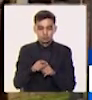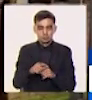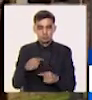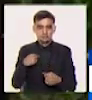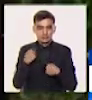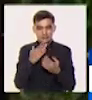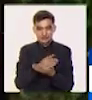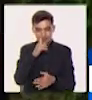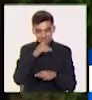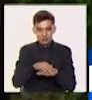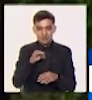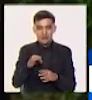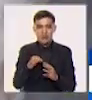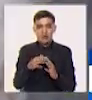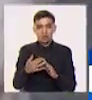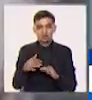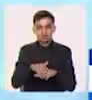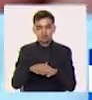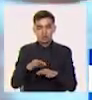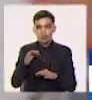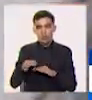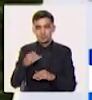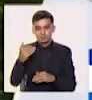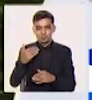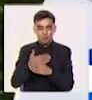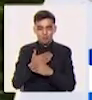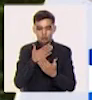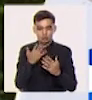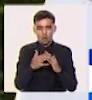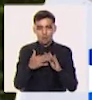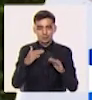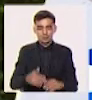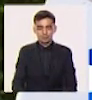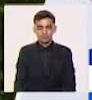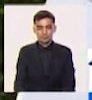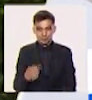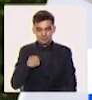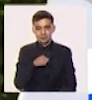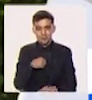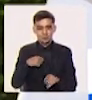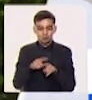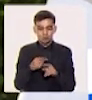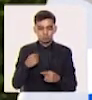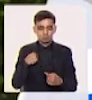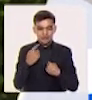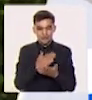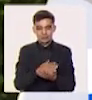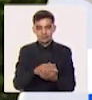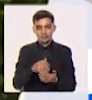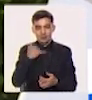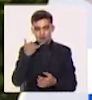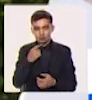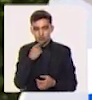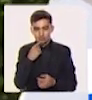әкім аудан мен облыс тарапынан қолдау болмай тұрғанын ашық айтты. Ол өзімде басынан өтіп жатыр күнделікті. Ауданмен хабарласу жұмыстан кейін